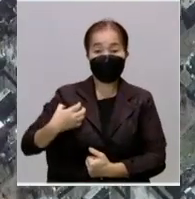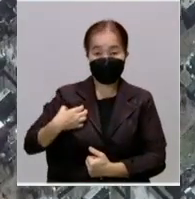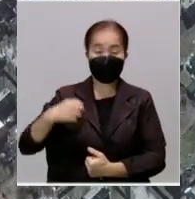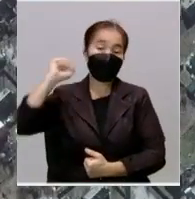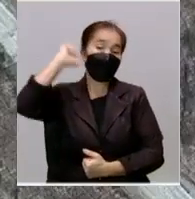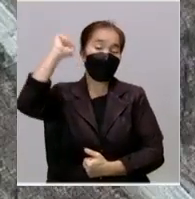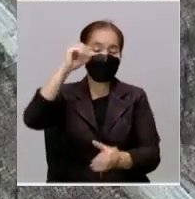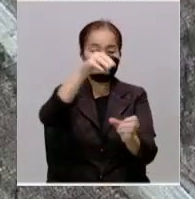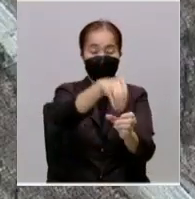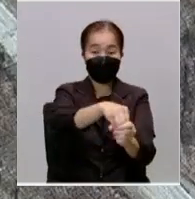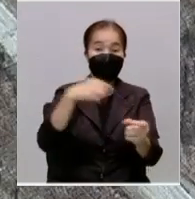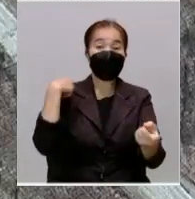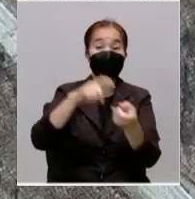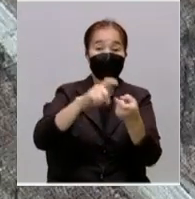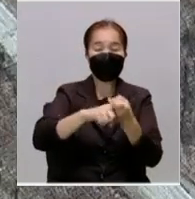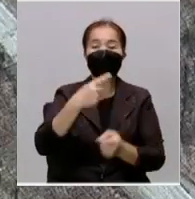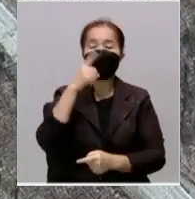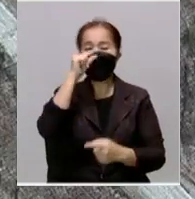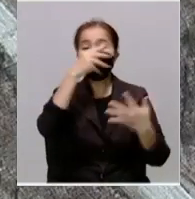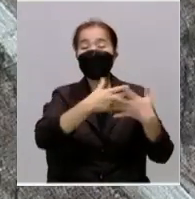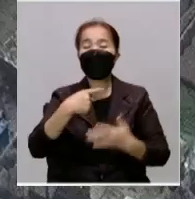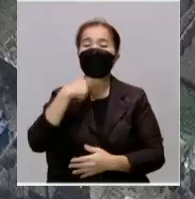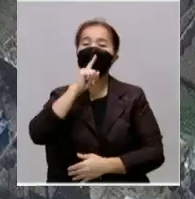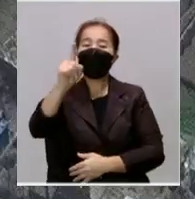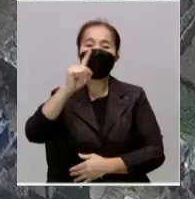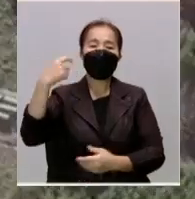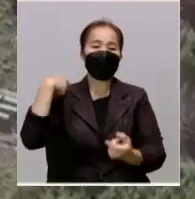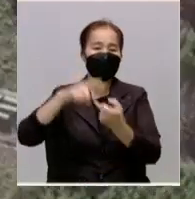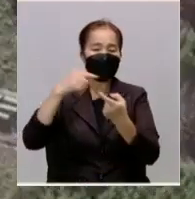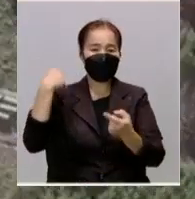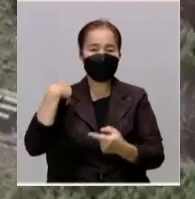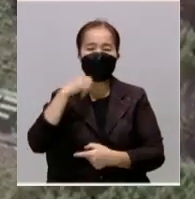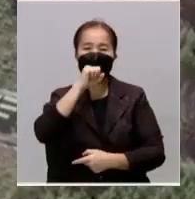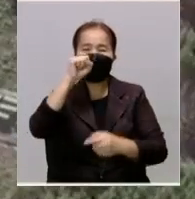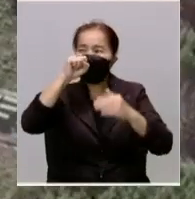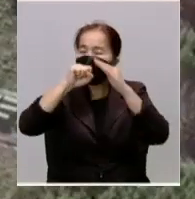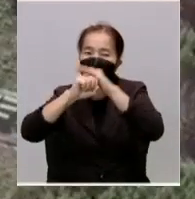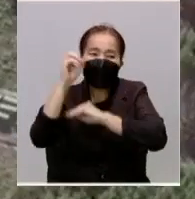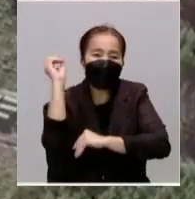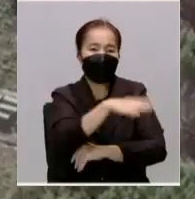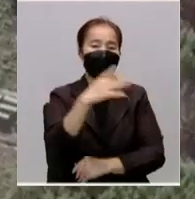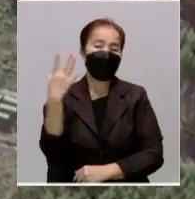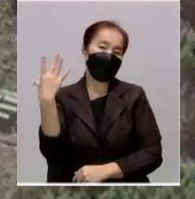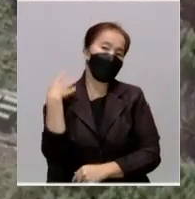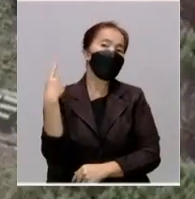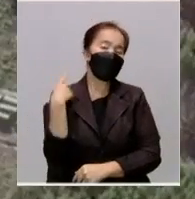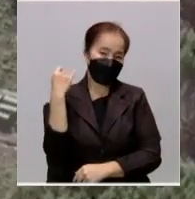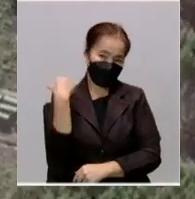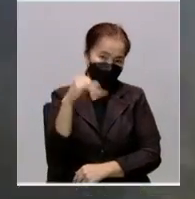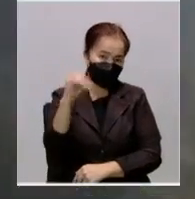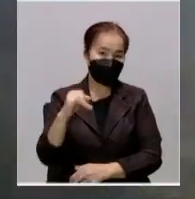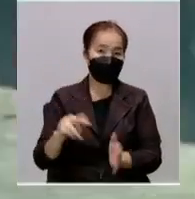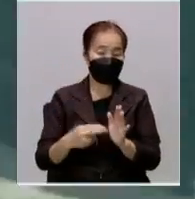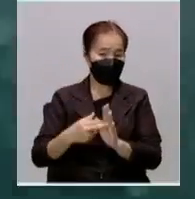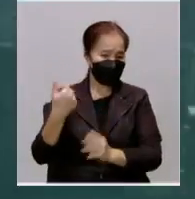ประจำสหรัฐกล่าวหาว่ารัสเซียได้ใช้สิ่งที่เรียกว่าระเบิดสุญญากาศหรือว่าแวคคูมบอมในยูเครนเมื่อวานนี้ซึ่งเป็นระเบิด